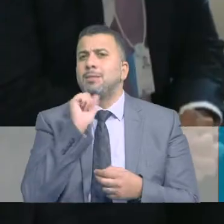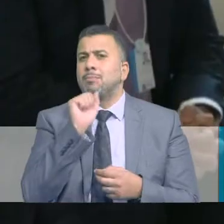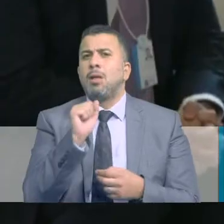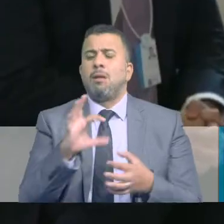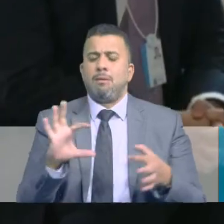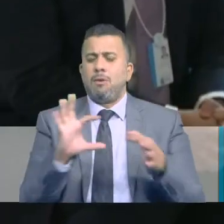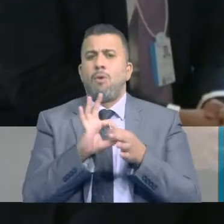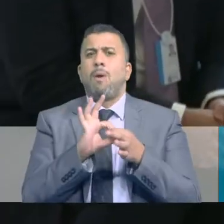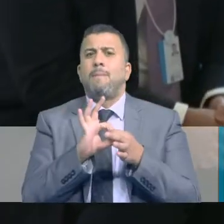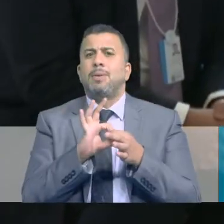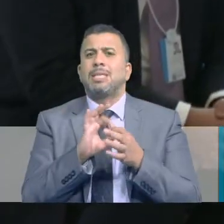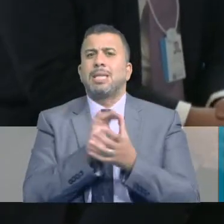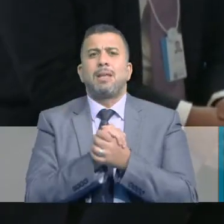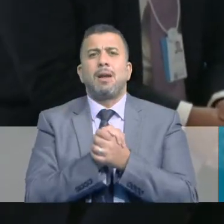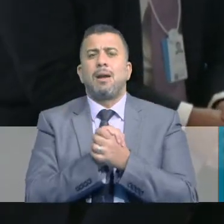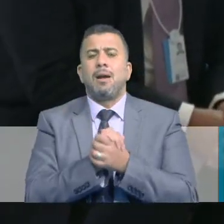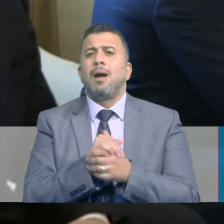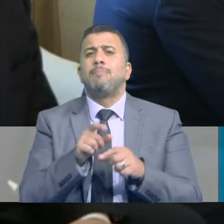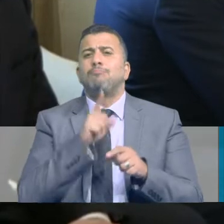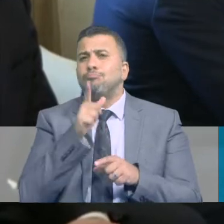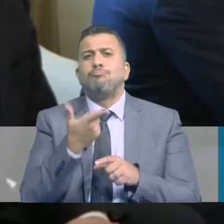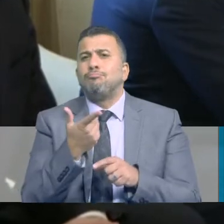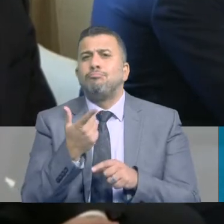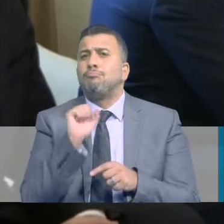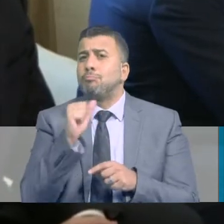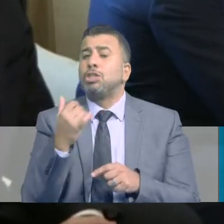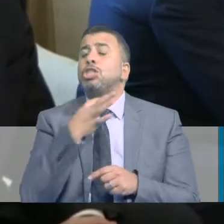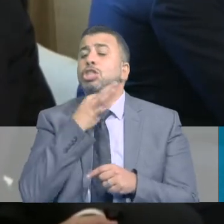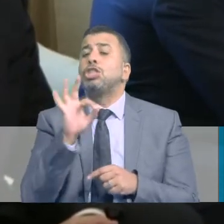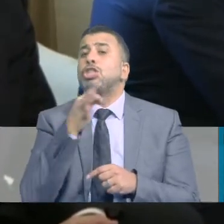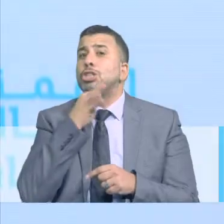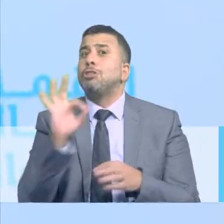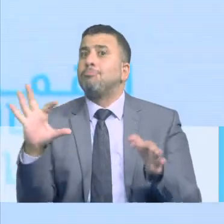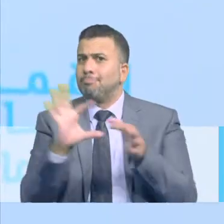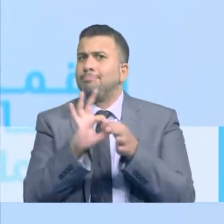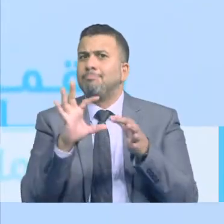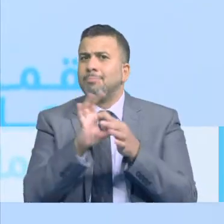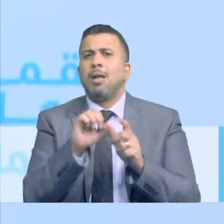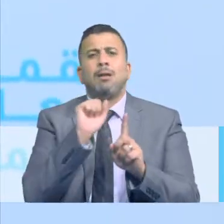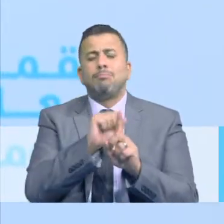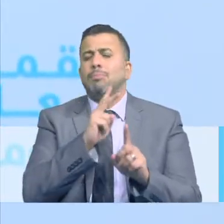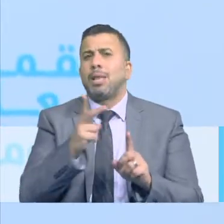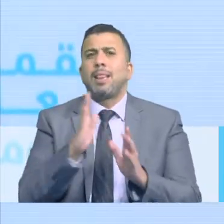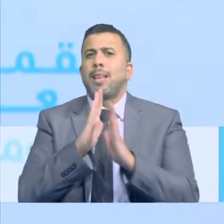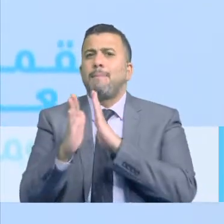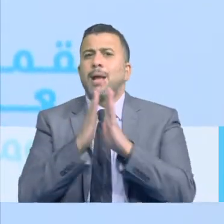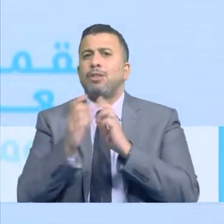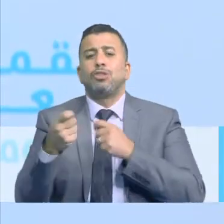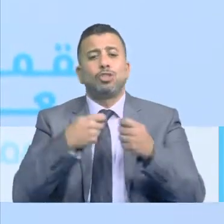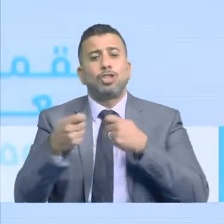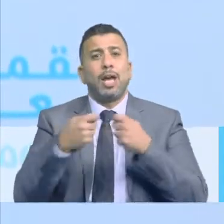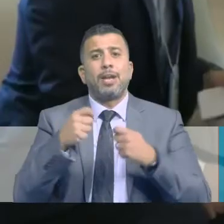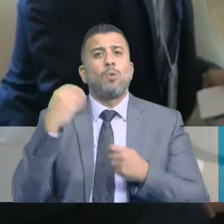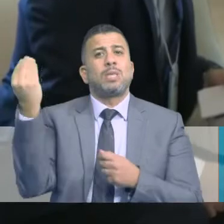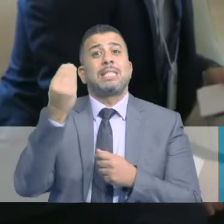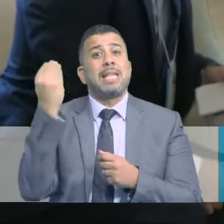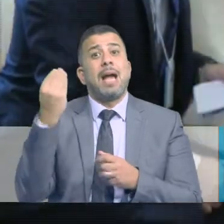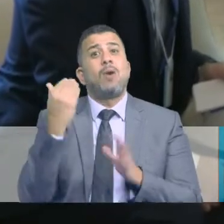اهميه تعزيز روابط الصداقه عبر مسارات جديده لاسيما في مجالات تبادل التجاري